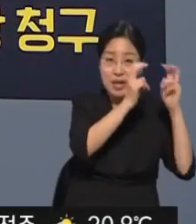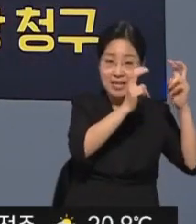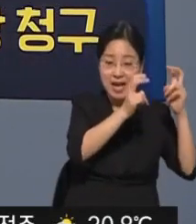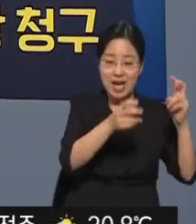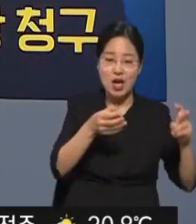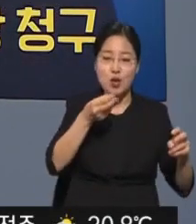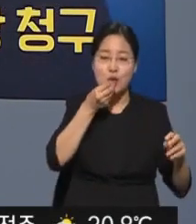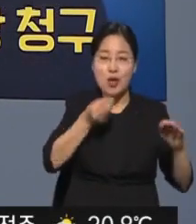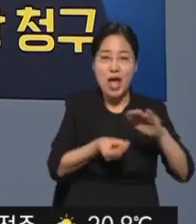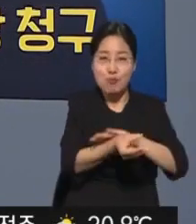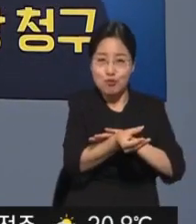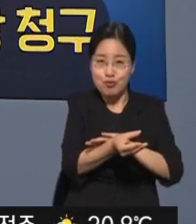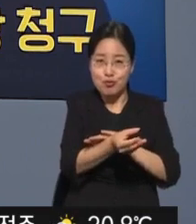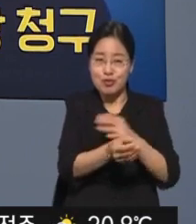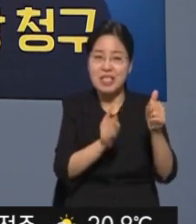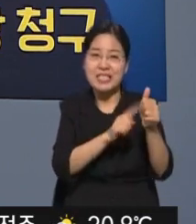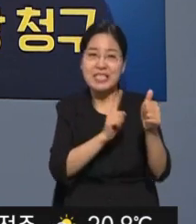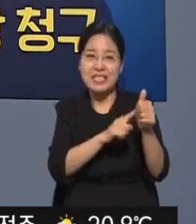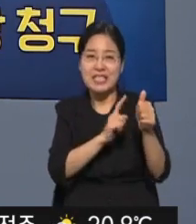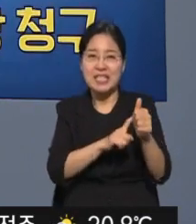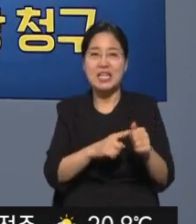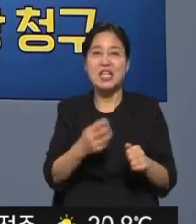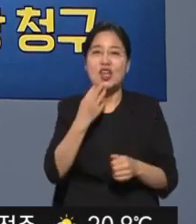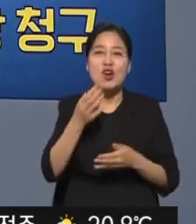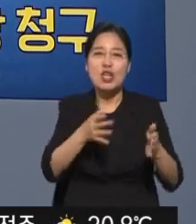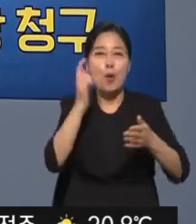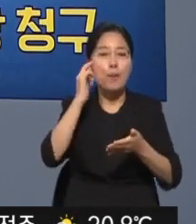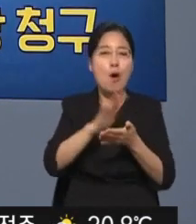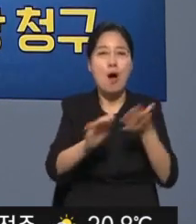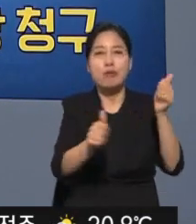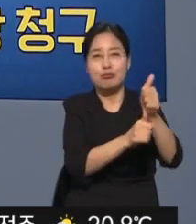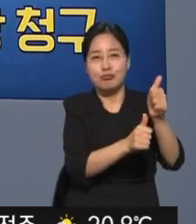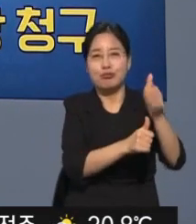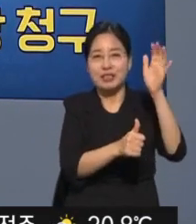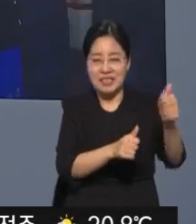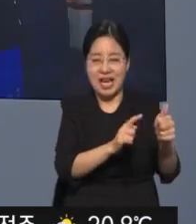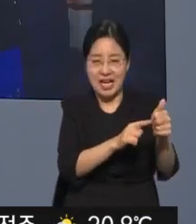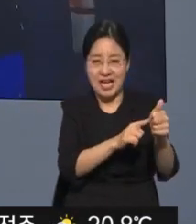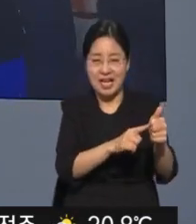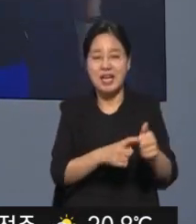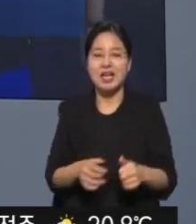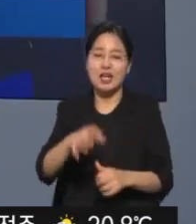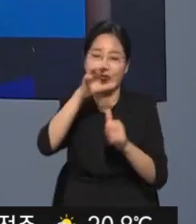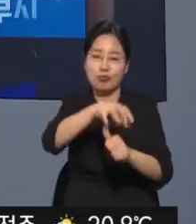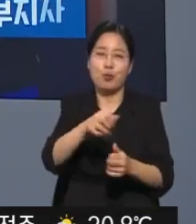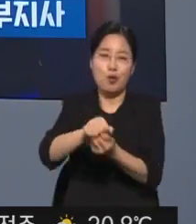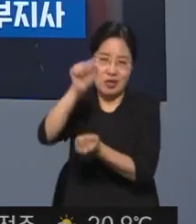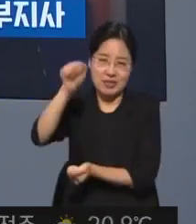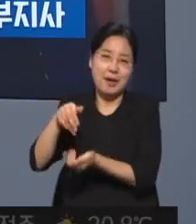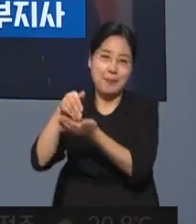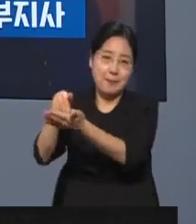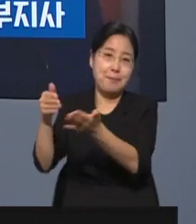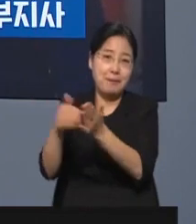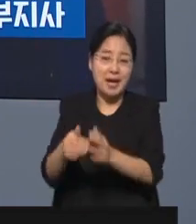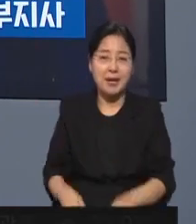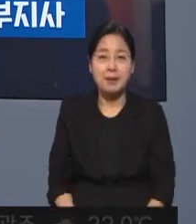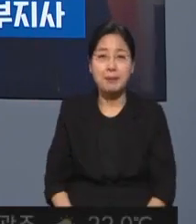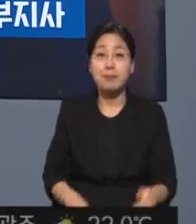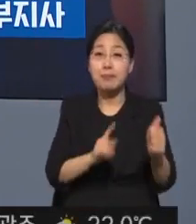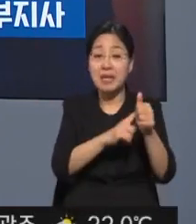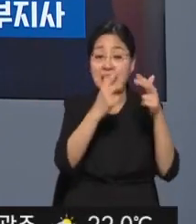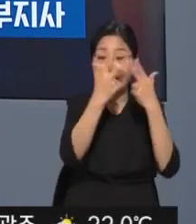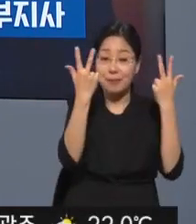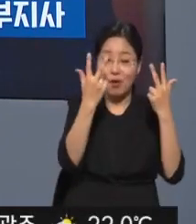있는 이화영 전 경기도 평화부지사에 대해 구속영장을 청구했습니다. 이 전 부지사는 이재명 민주당 대표가 경기도지사일